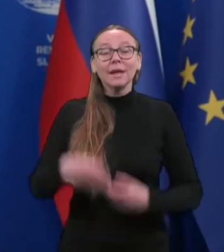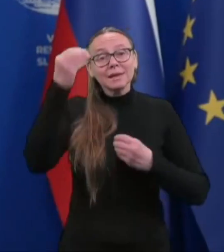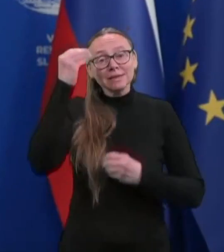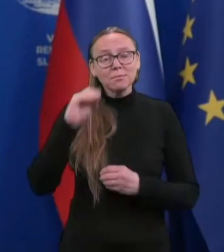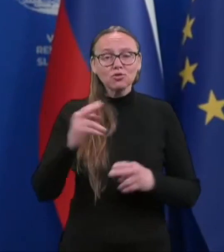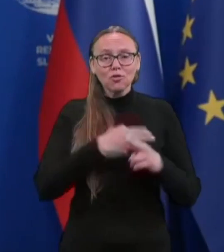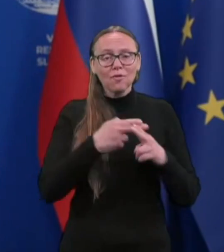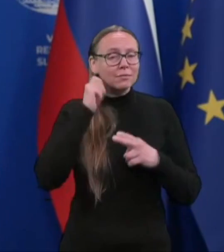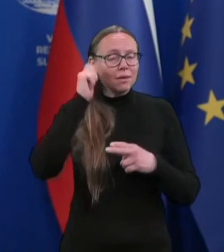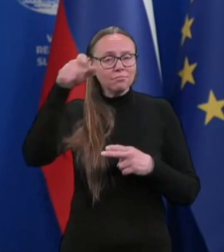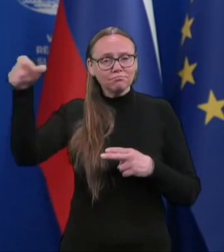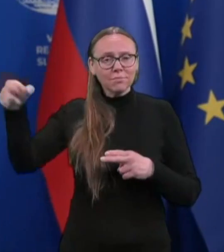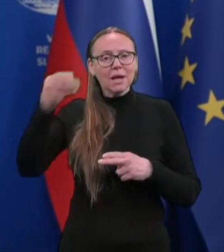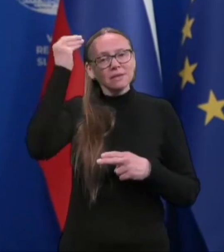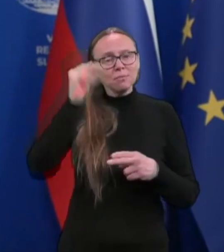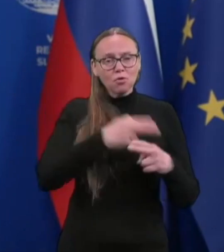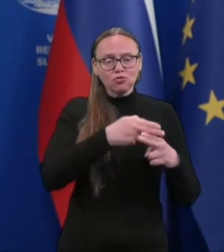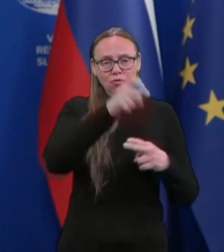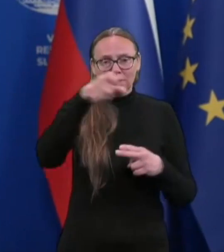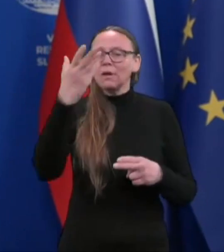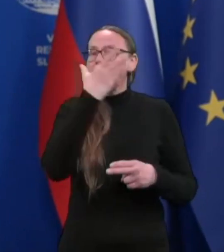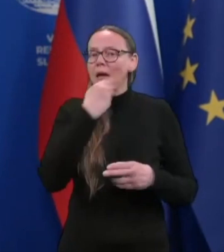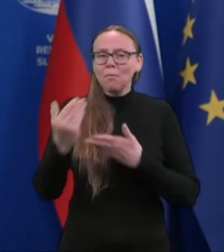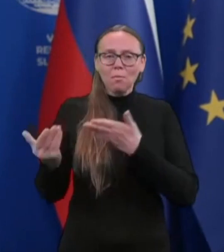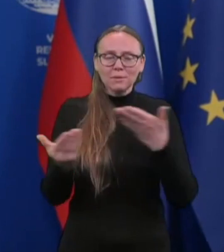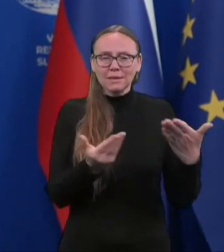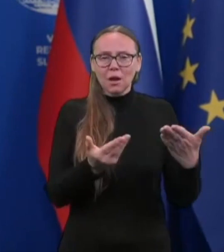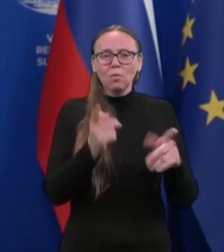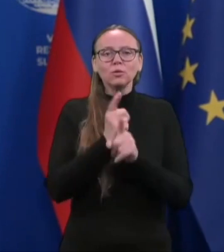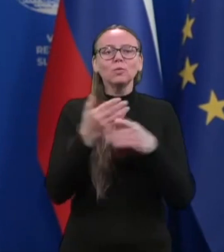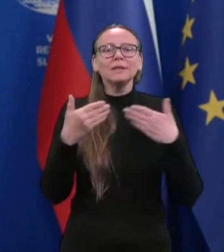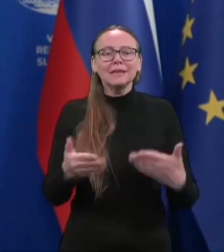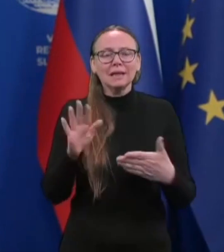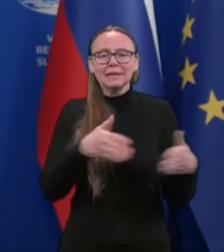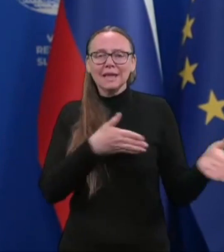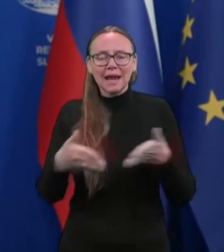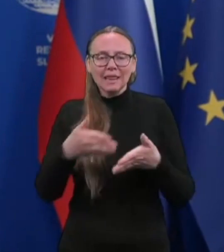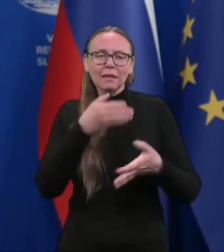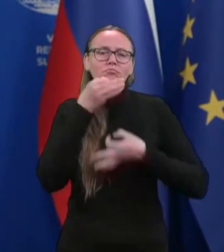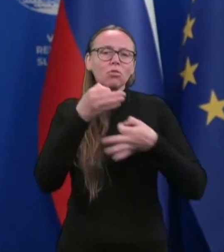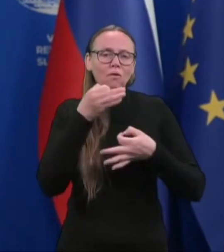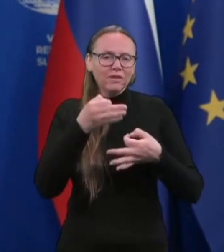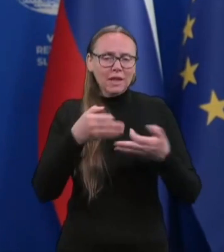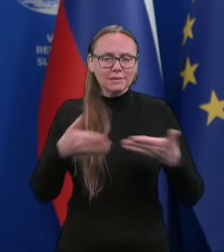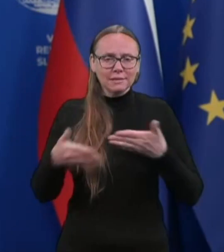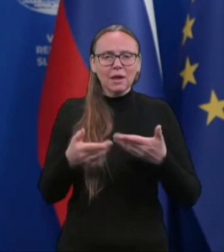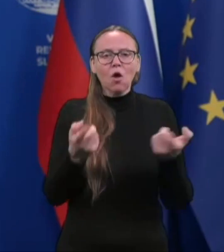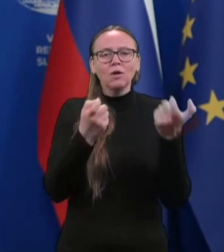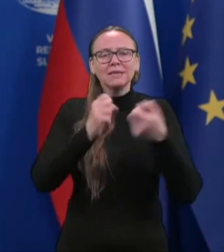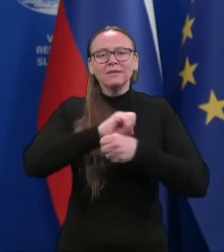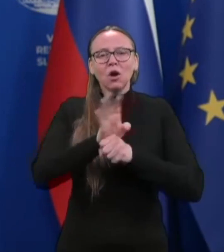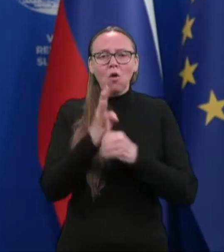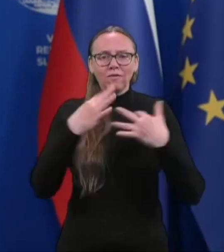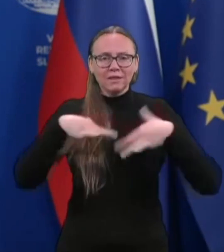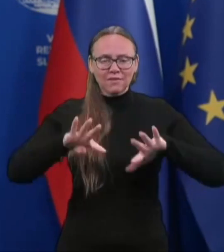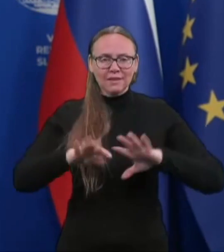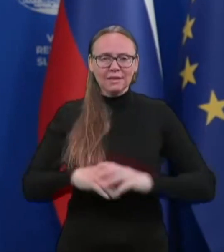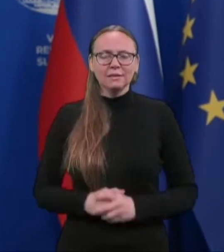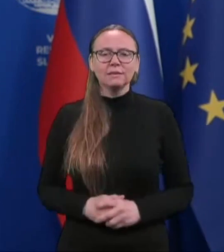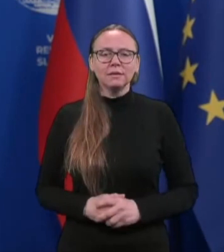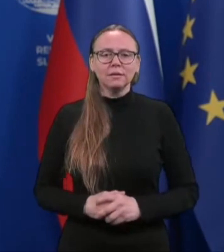Spoštovane državljanke, spoštovani državljani, lepo pozdravljeni tudi danes na redni novinarski konferenci o izzivih